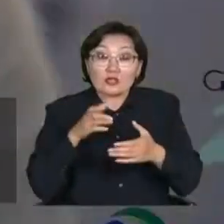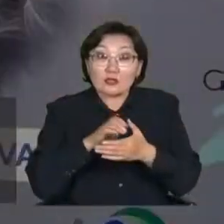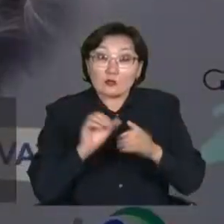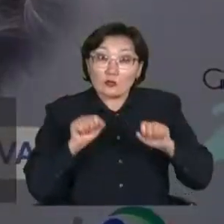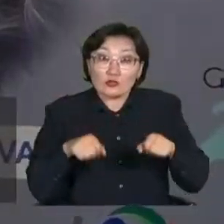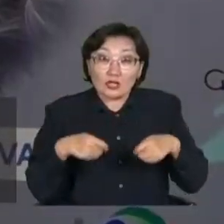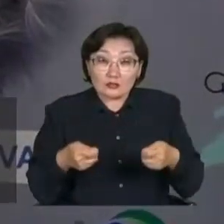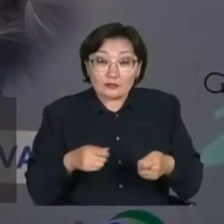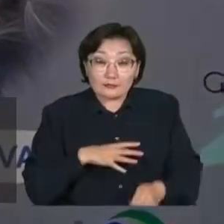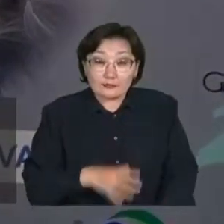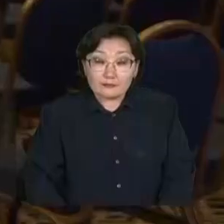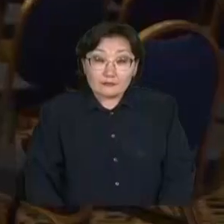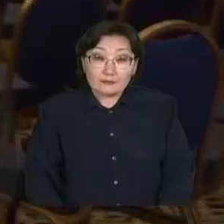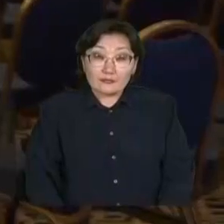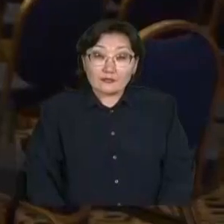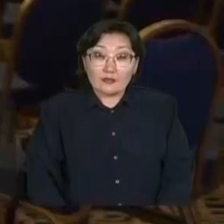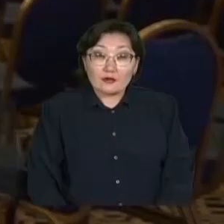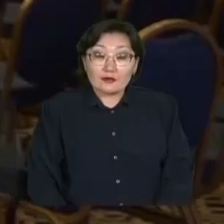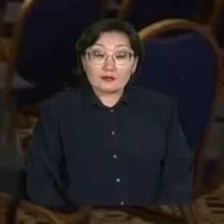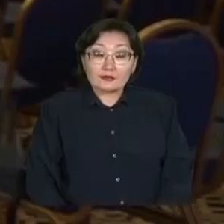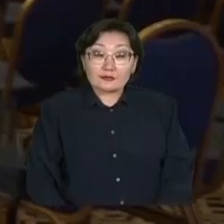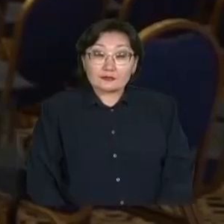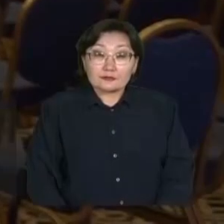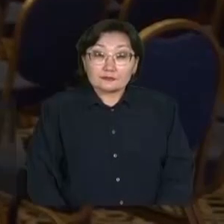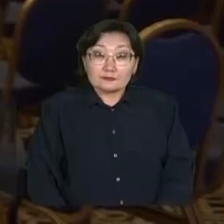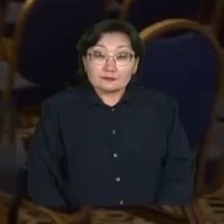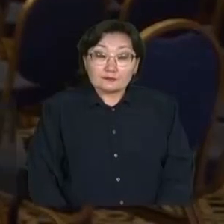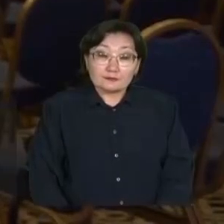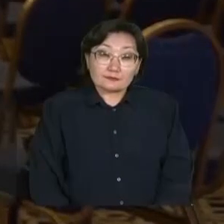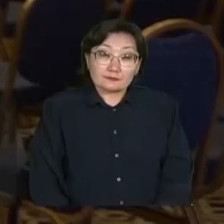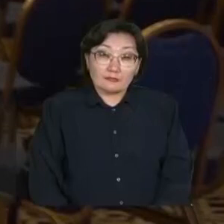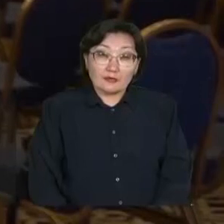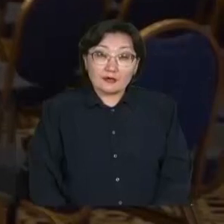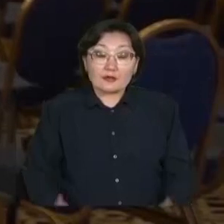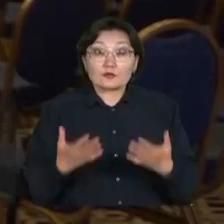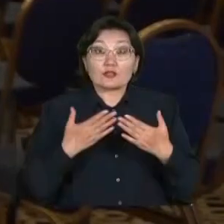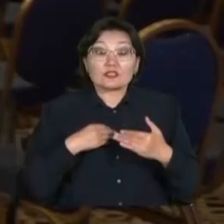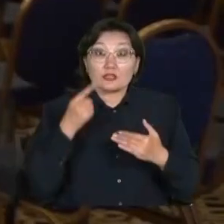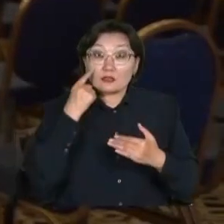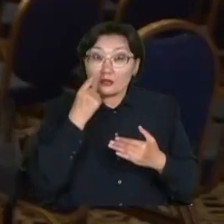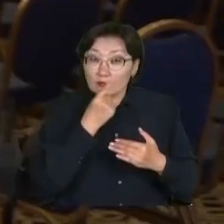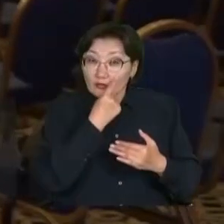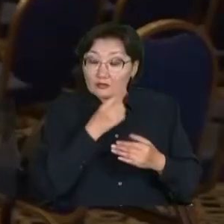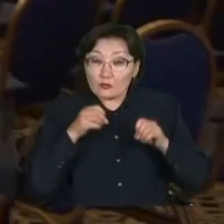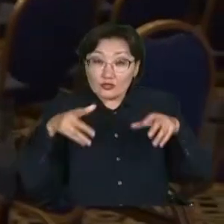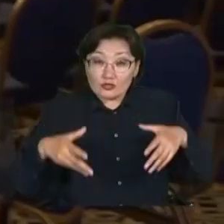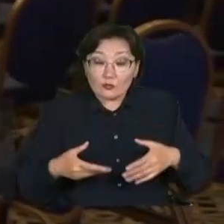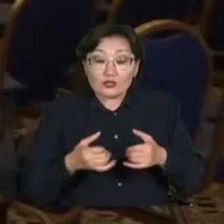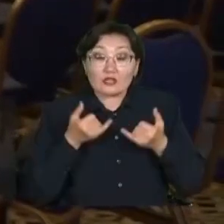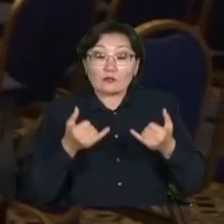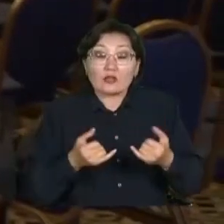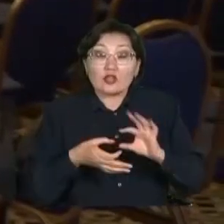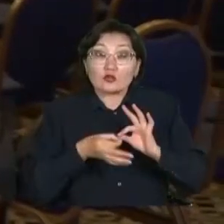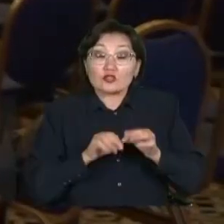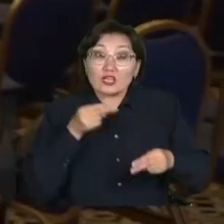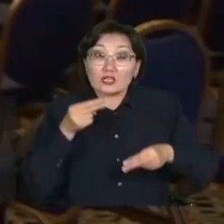мүмкіндік алды. Я привез доклад большой по... Мен көздің қабынуына арналған күрделі хирургия